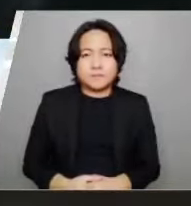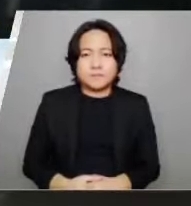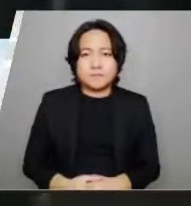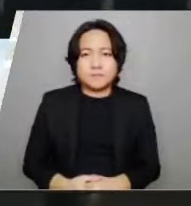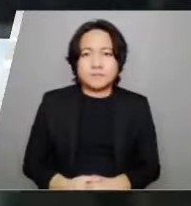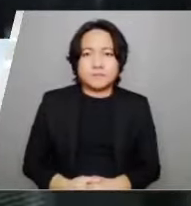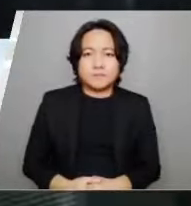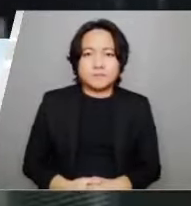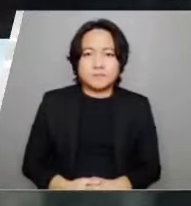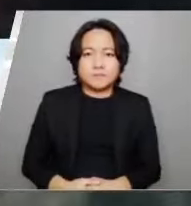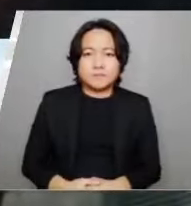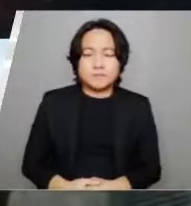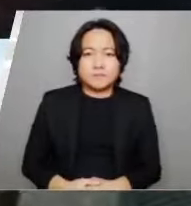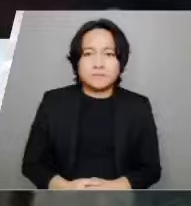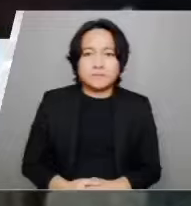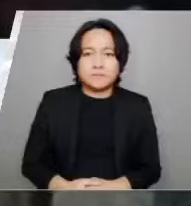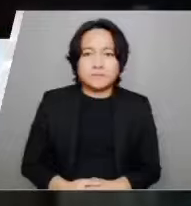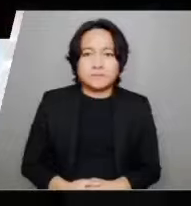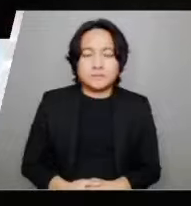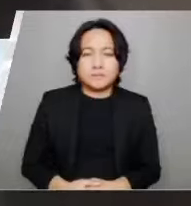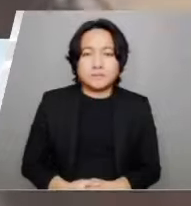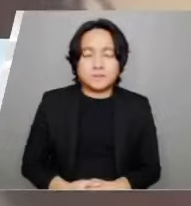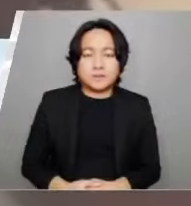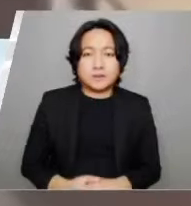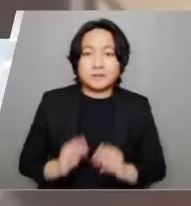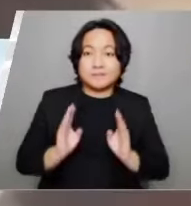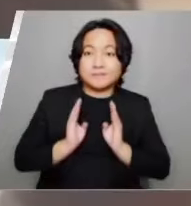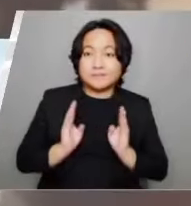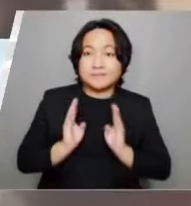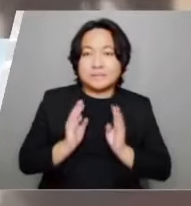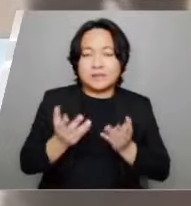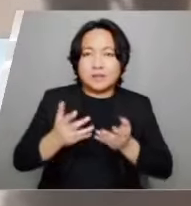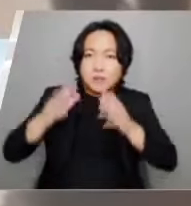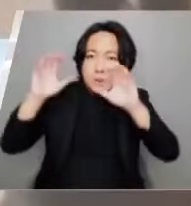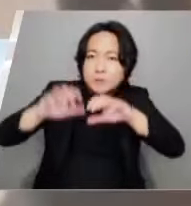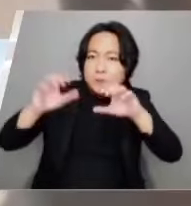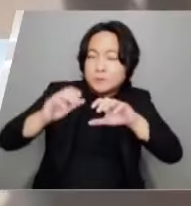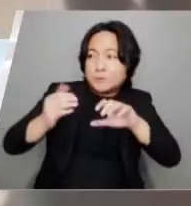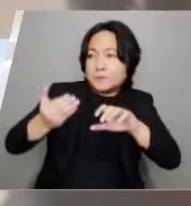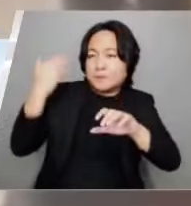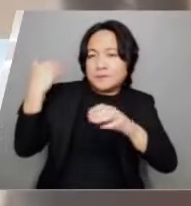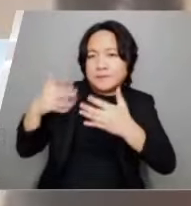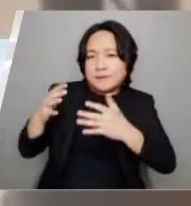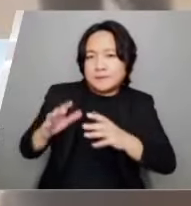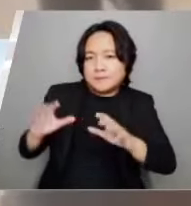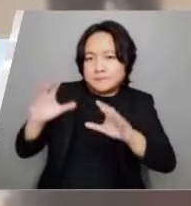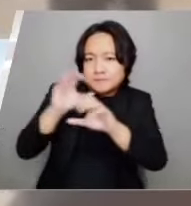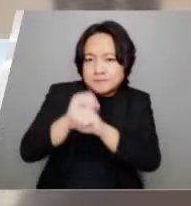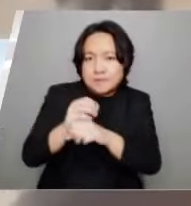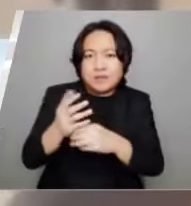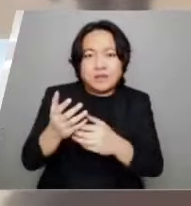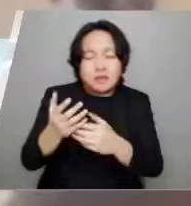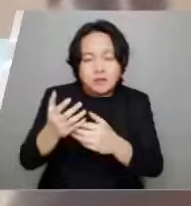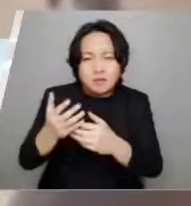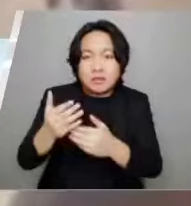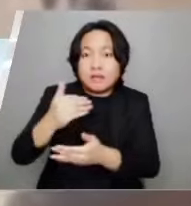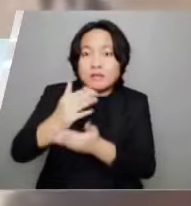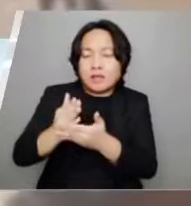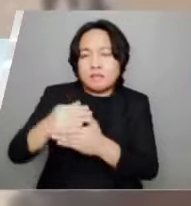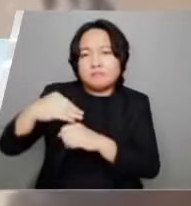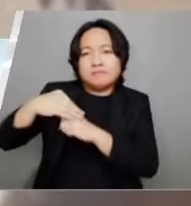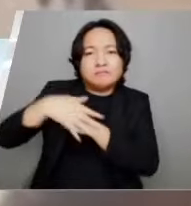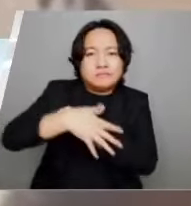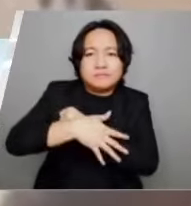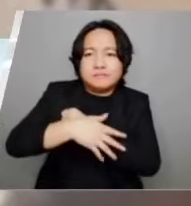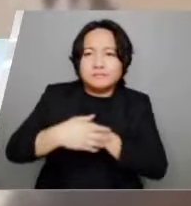Matapos ang matinding pag-ulan sa Baguio City, kalbaryo naman ng ilang residente ang landslide. Huli sa